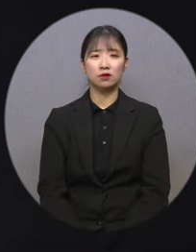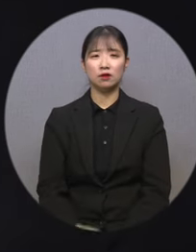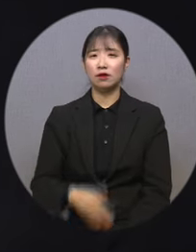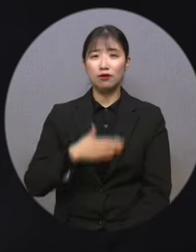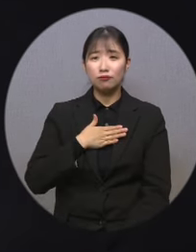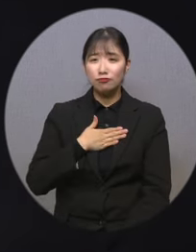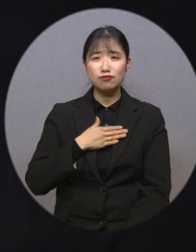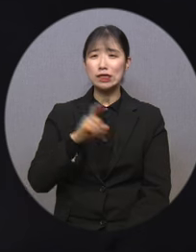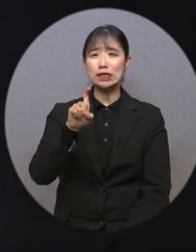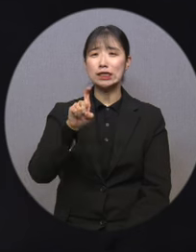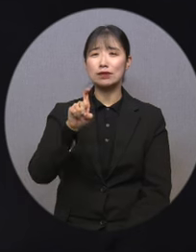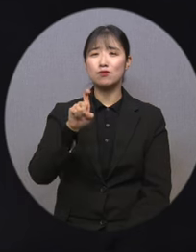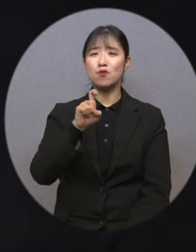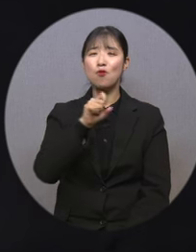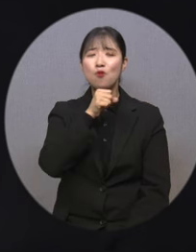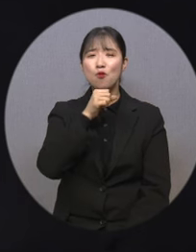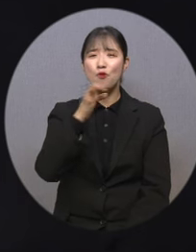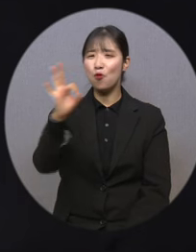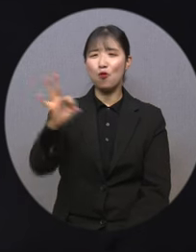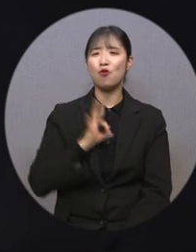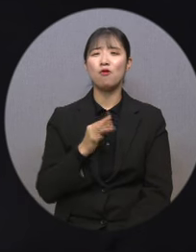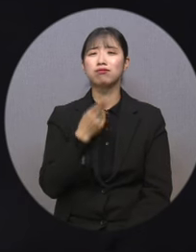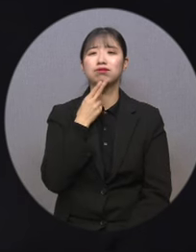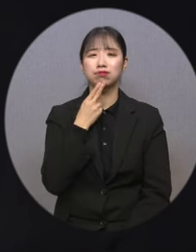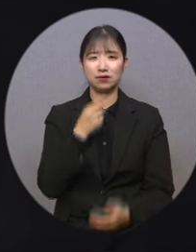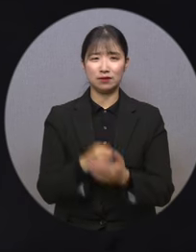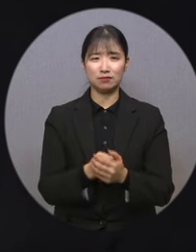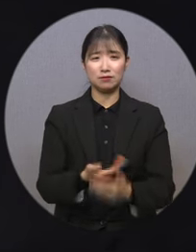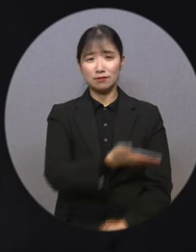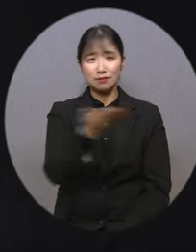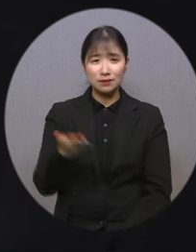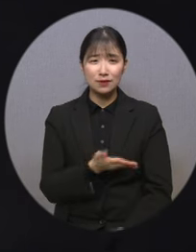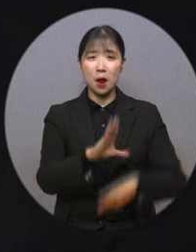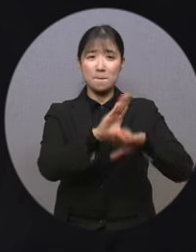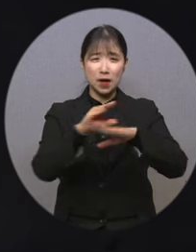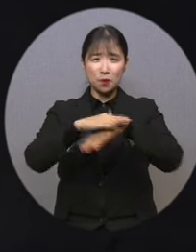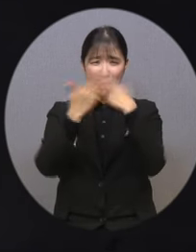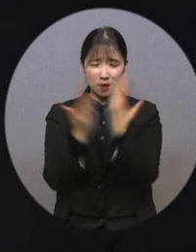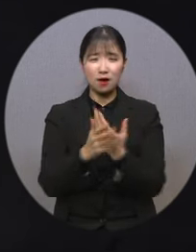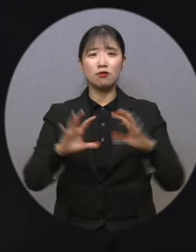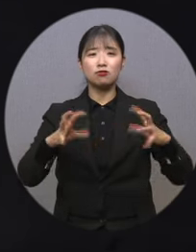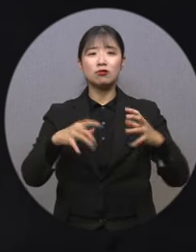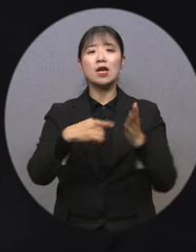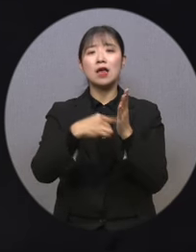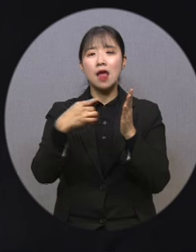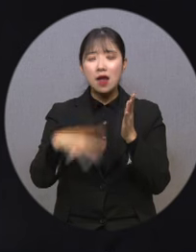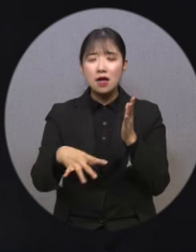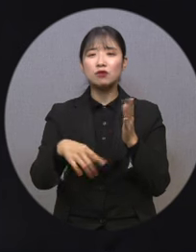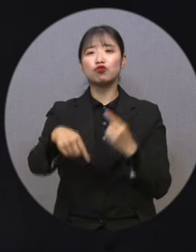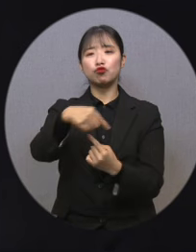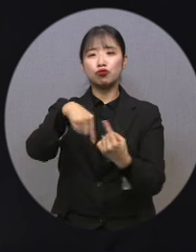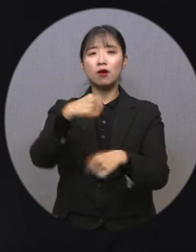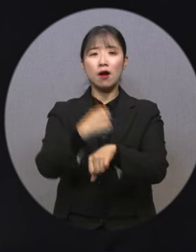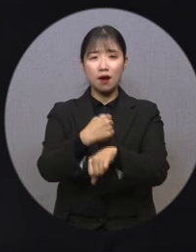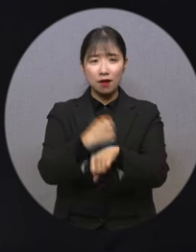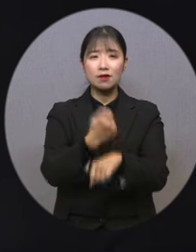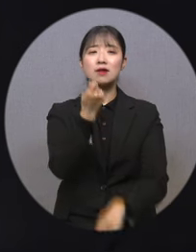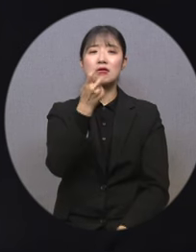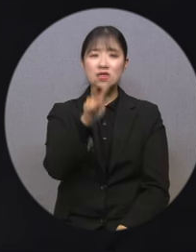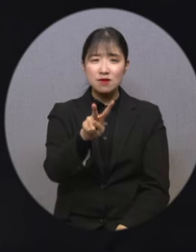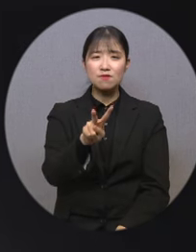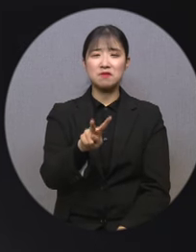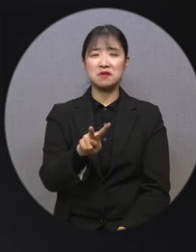우리는 10원도 안 주고 그 사람들은 방송을 통째로 다 국가 세금으로 운영하는 국영